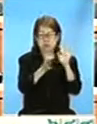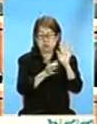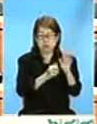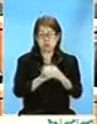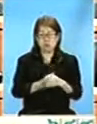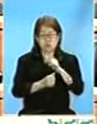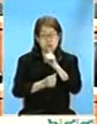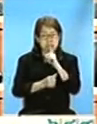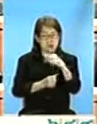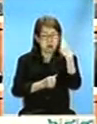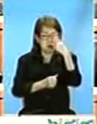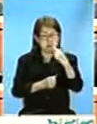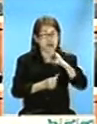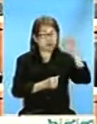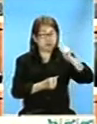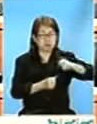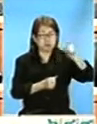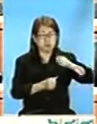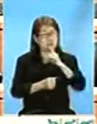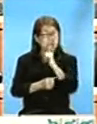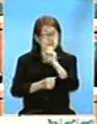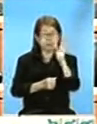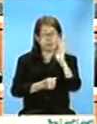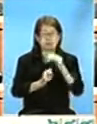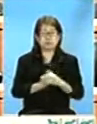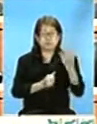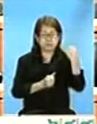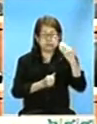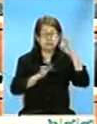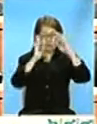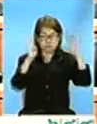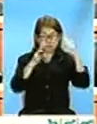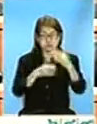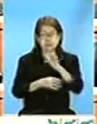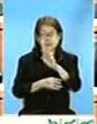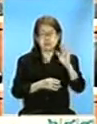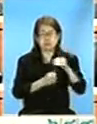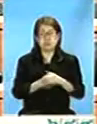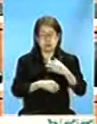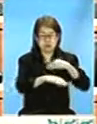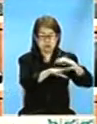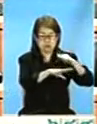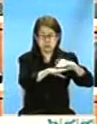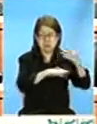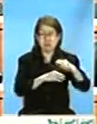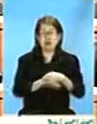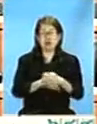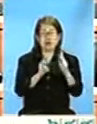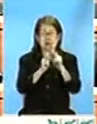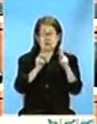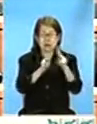ที่เอาเรื่องนี้ขึ้นไปตีความในศาลรัฐธรรมนูญต่อไปเพราะท่านก็เคยมีประสบการณ์ต่างๆเหล่านี้มาแล้วเราเตือนท่านแล้วคปก.เตือนท่าน